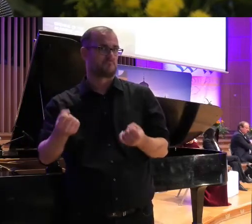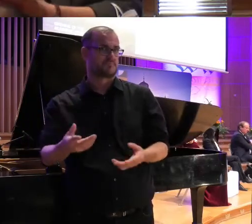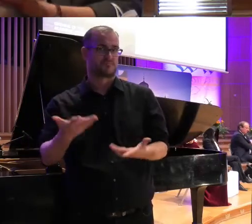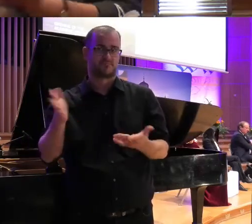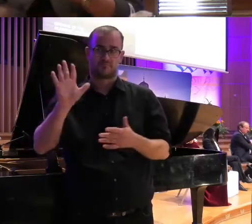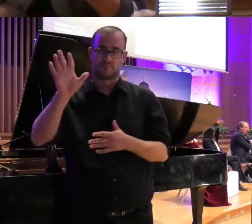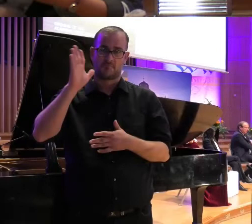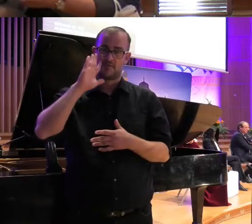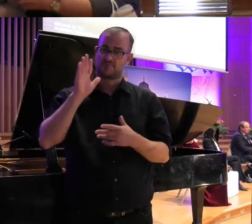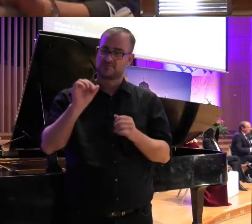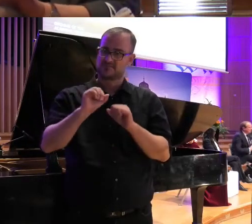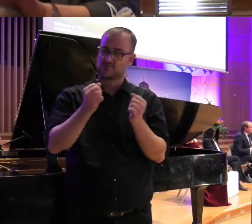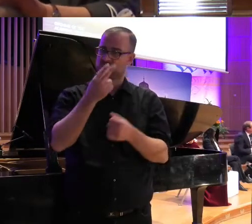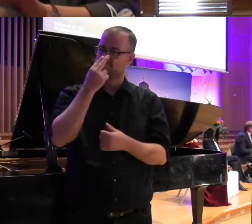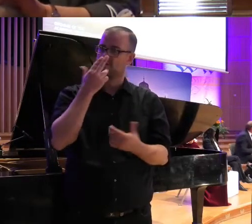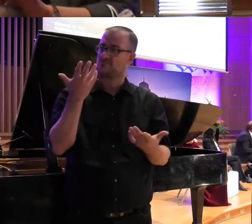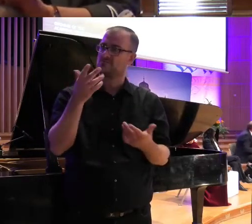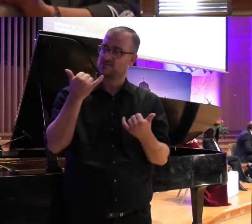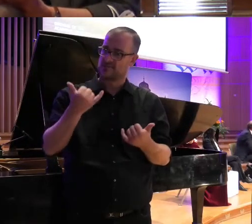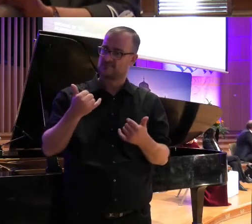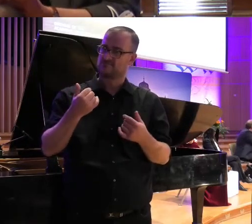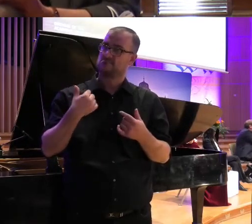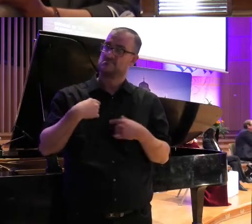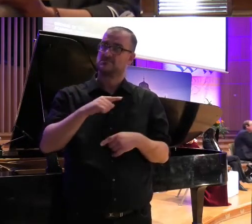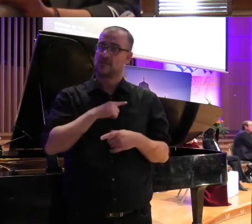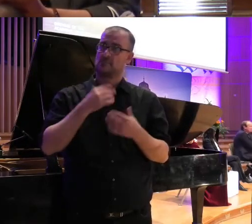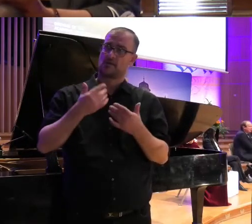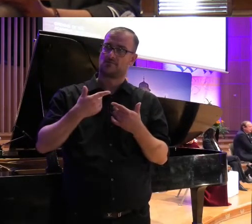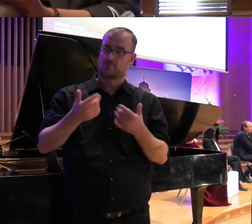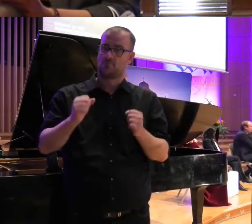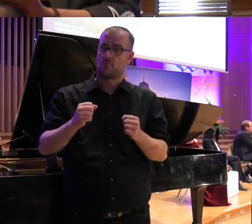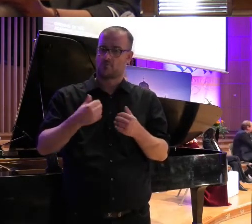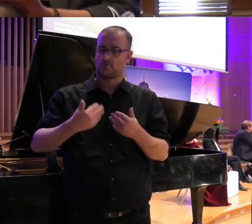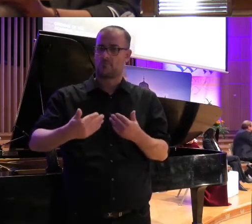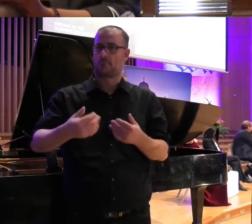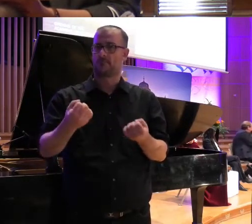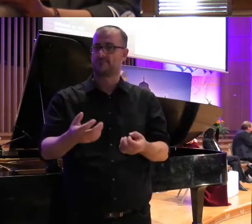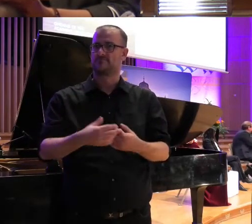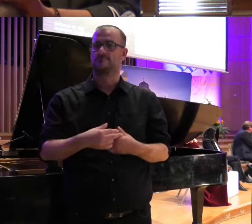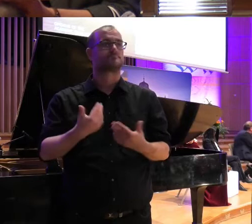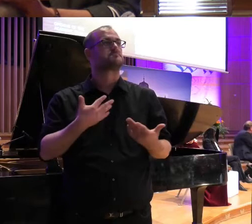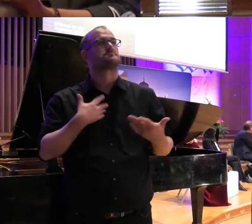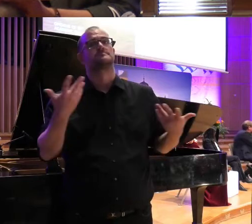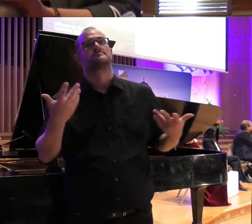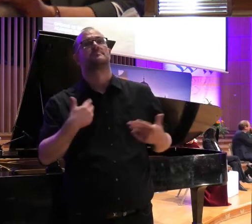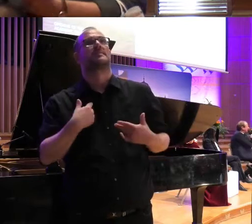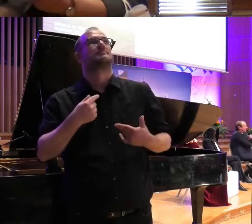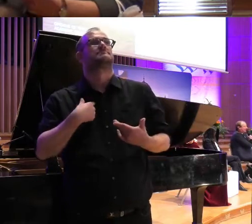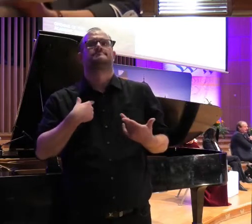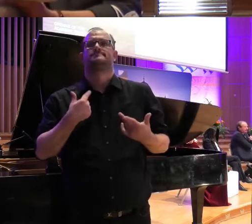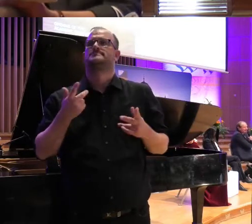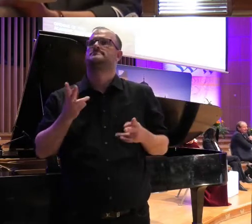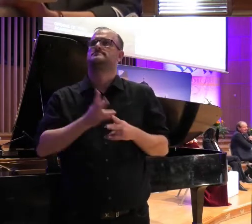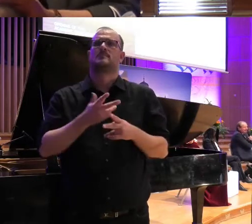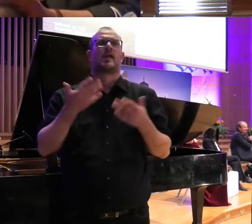ein? Wie rechnen Sie nun häufiger mit derartigen Situationen? Ja, nun, ich bin von Hause aus kein Klimaforscher.